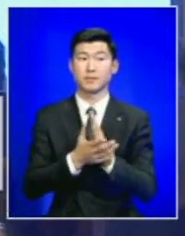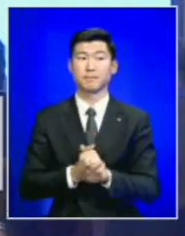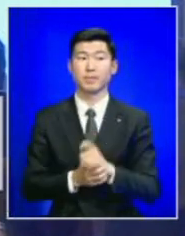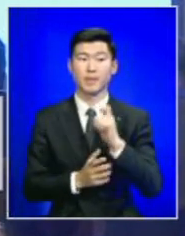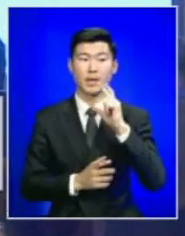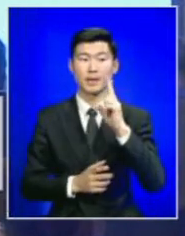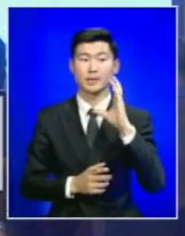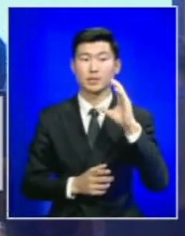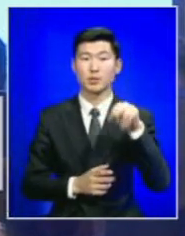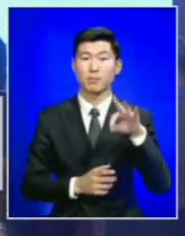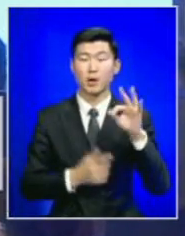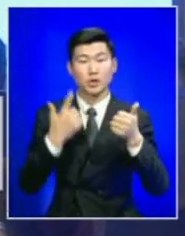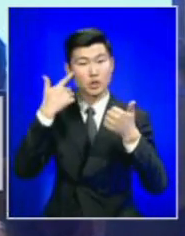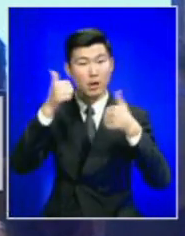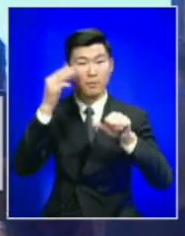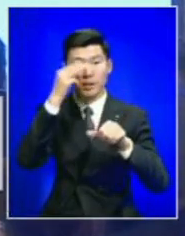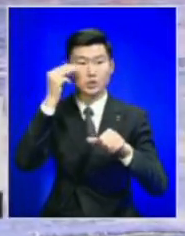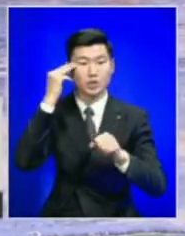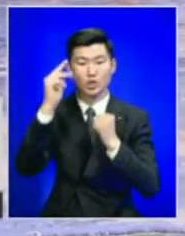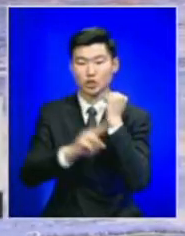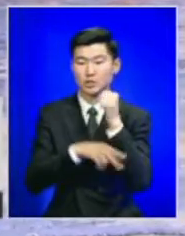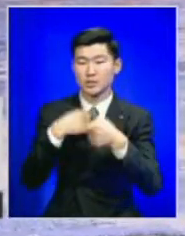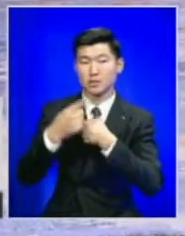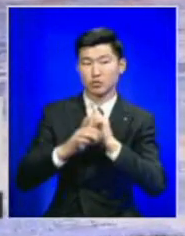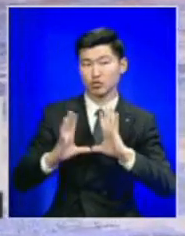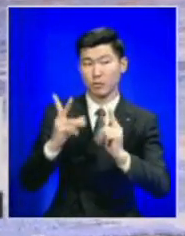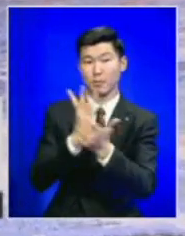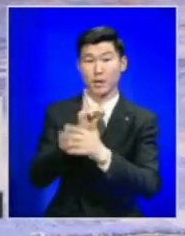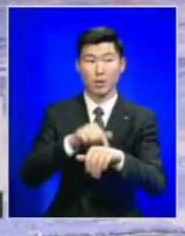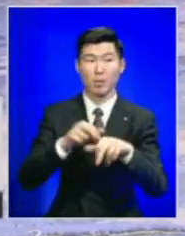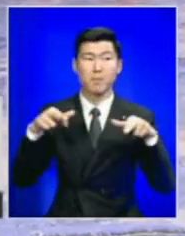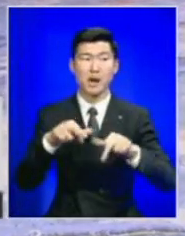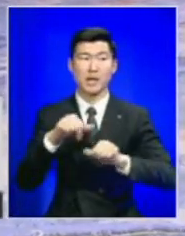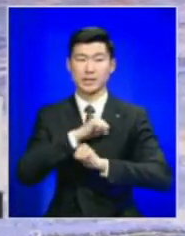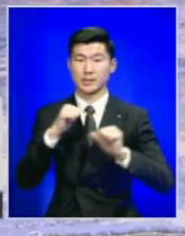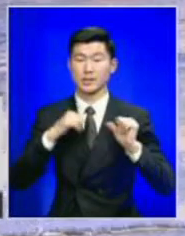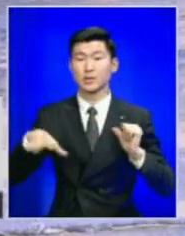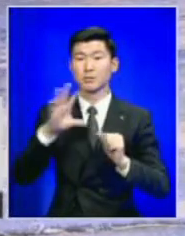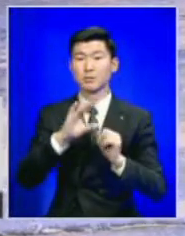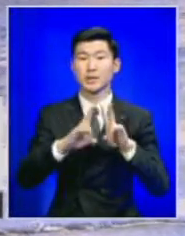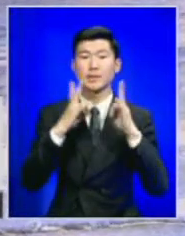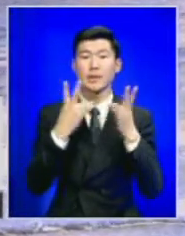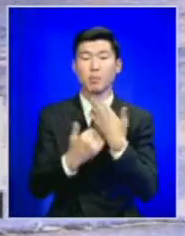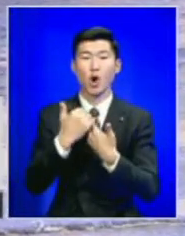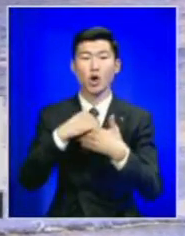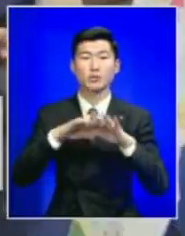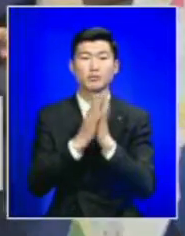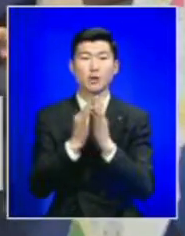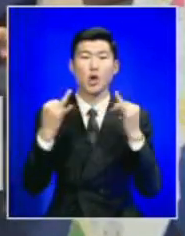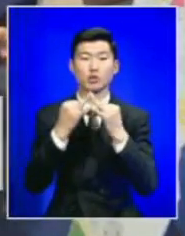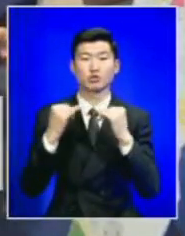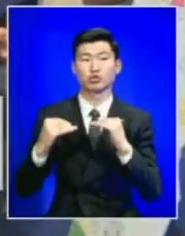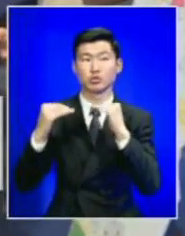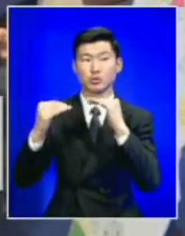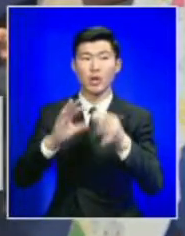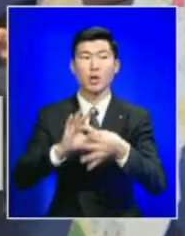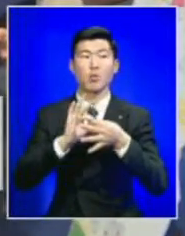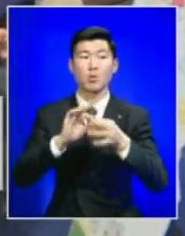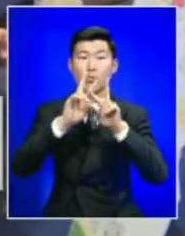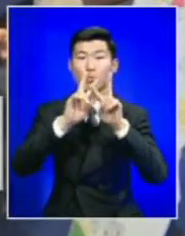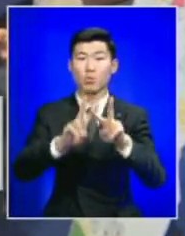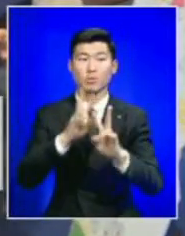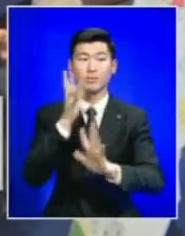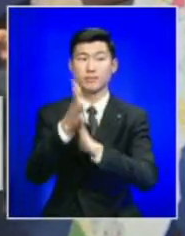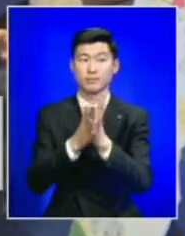Экспог зохион байгуулагчид технологи өдрөөс өдрөрт хөгжиж байгаа энэ үед хөгжлийн бэрхшээлтэй иргэдийн нийгмийн оролцоонд цахим хөгжил салшгүй холбоотойг дурдж